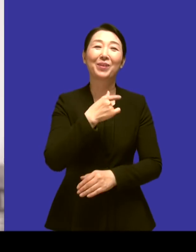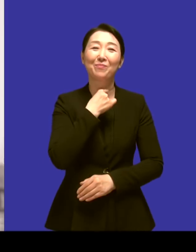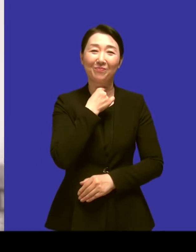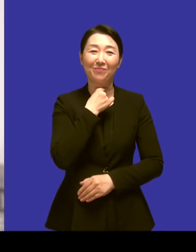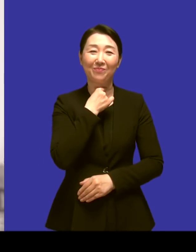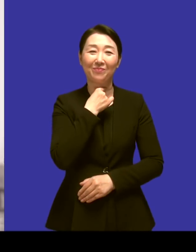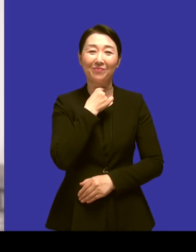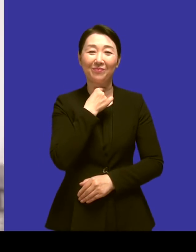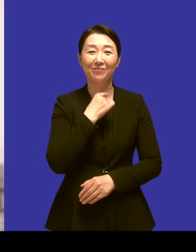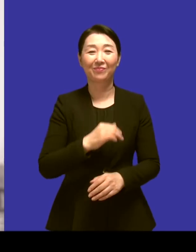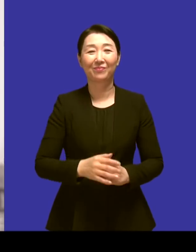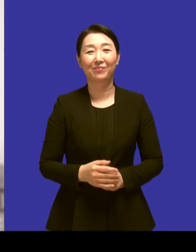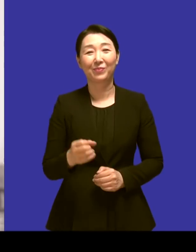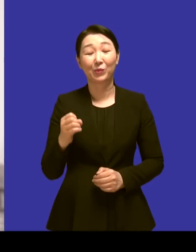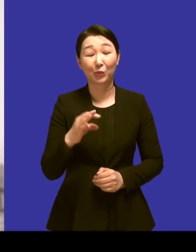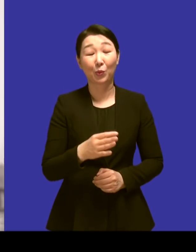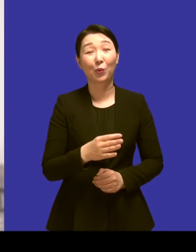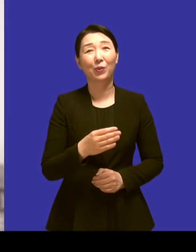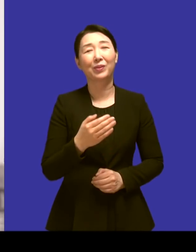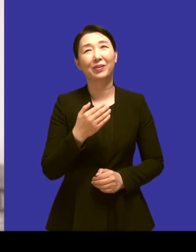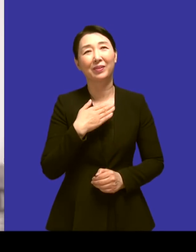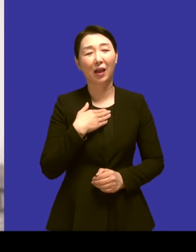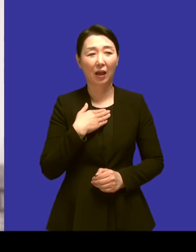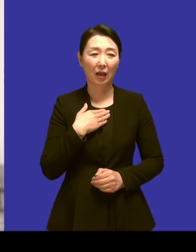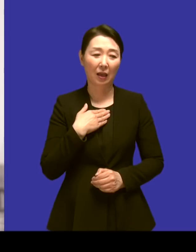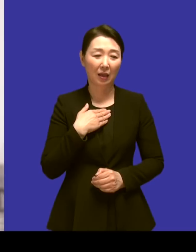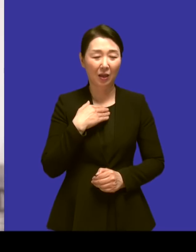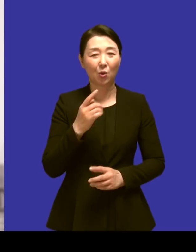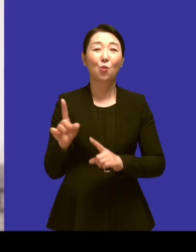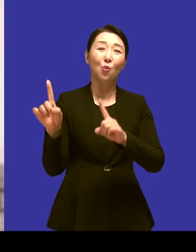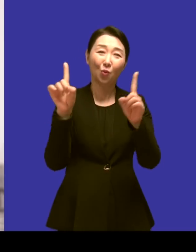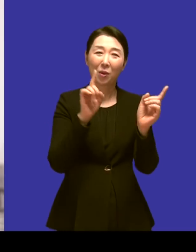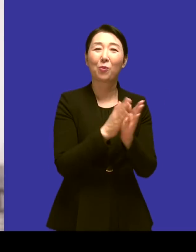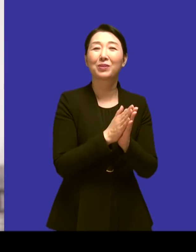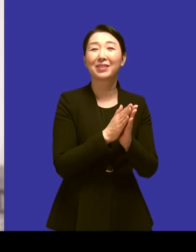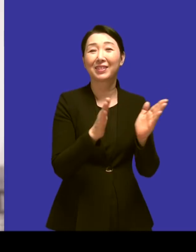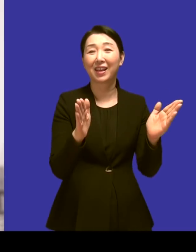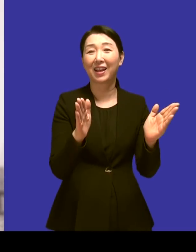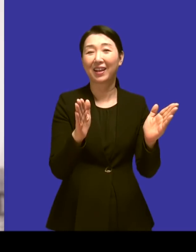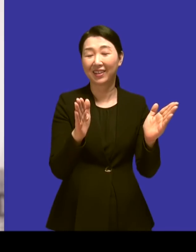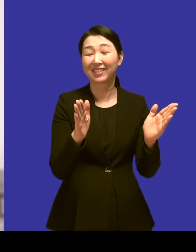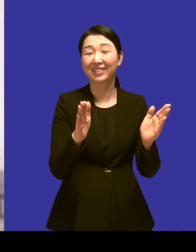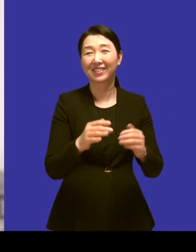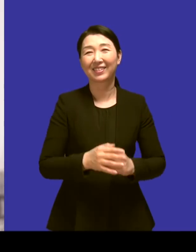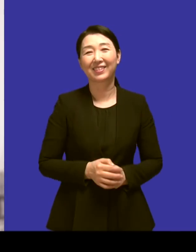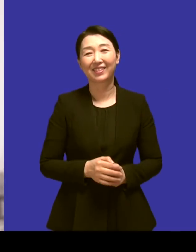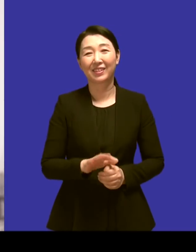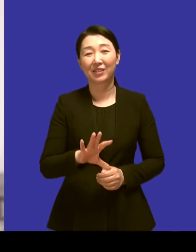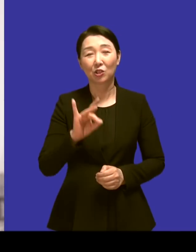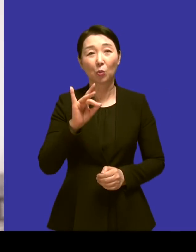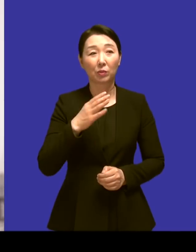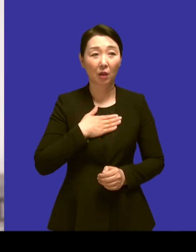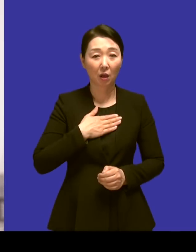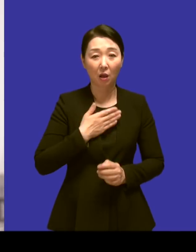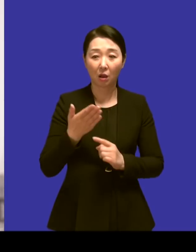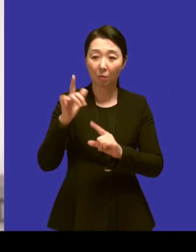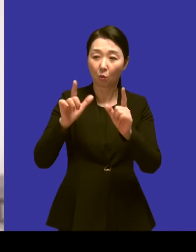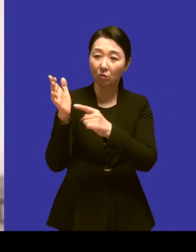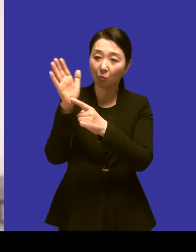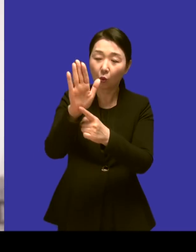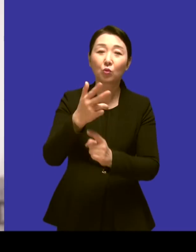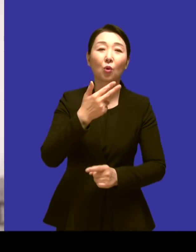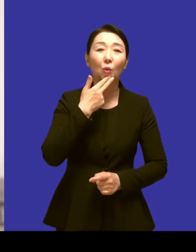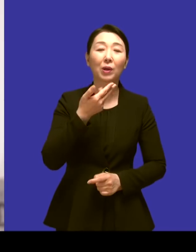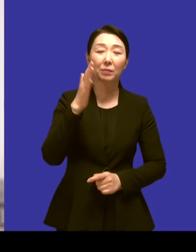됐고 네. 너무 회복의 시작이었어요. 거기서 다 회복했다라고 할 수는 없겠지만 처음으로 내가 뭘 보여주지 않아도 내가 있는